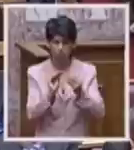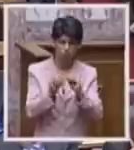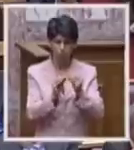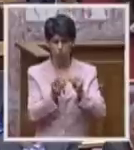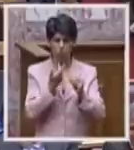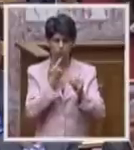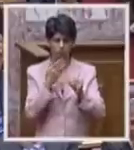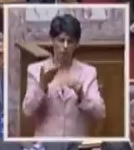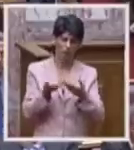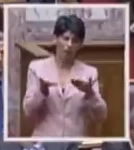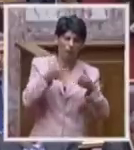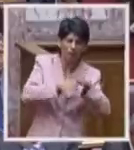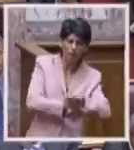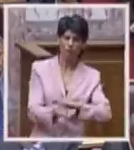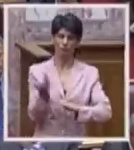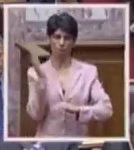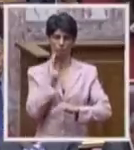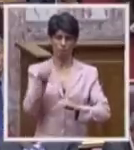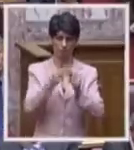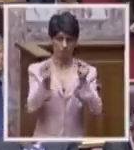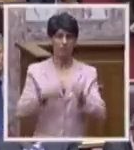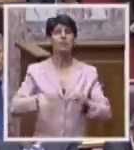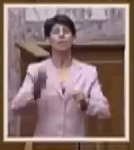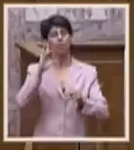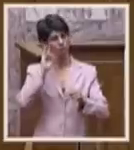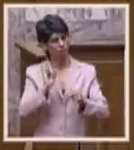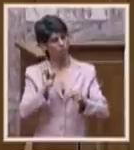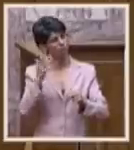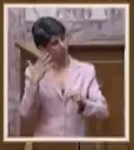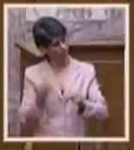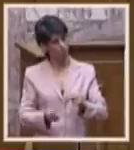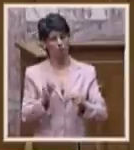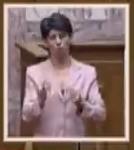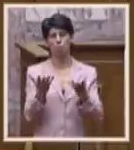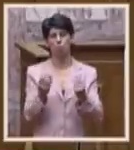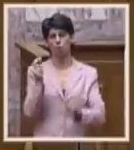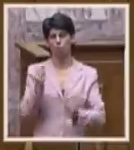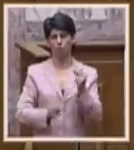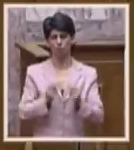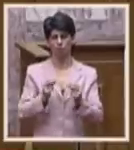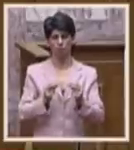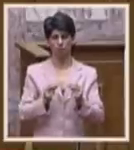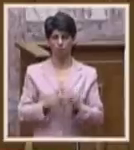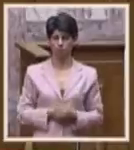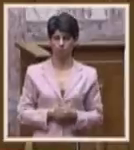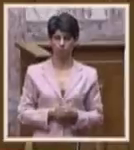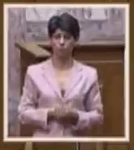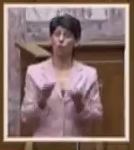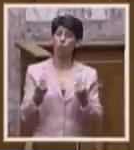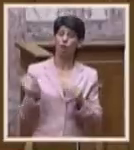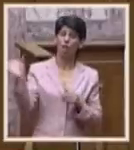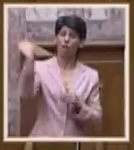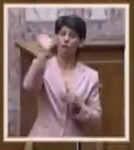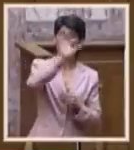ας μην ξεχνάμε ότι η λύση δεν είναι δεδομένη. Υπάρχουν ακόμα πολλά προβλήματα και αντιστάσεις. Πολλές ευρωπαϊκές